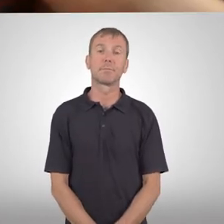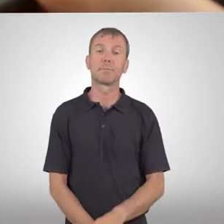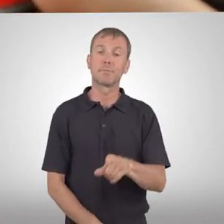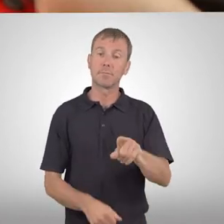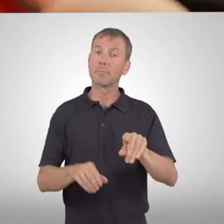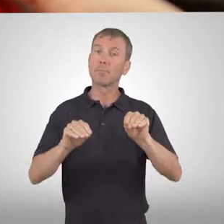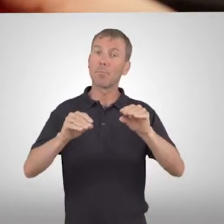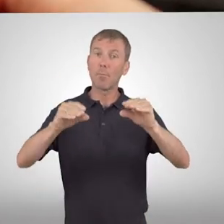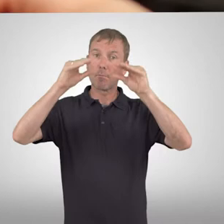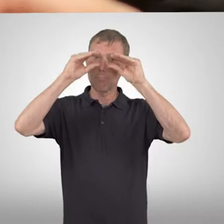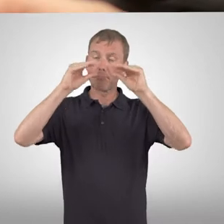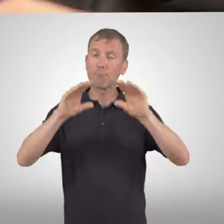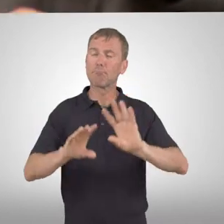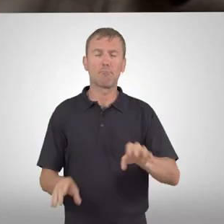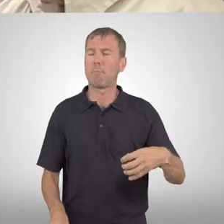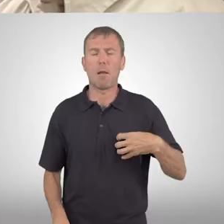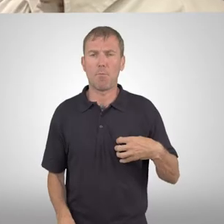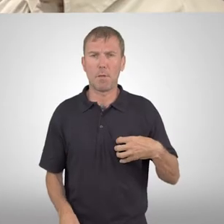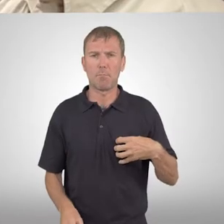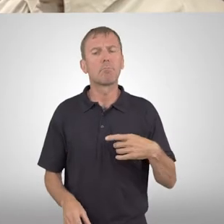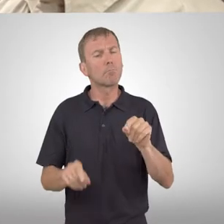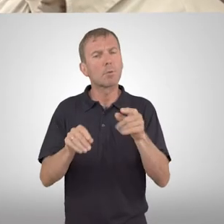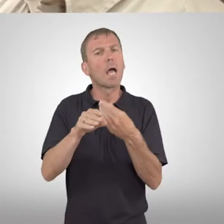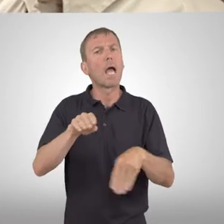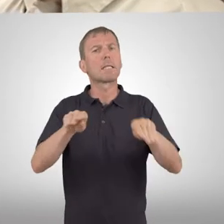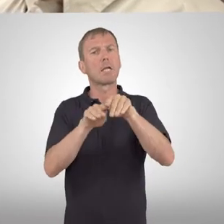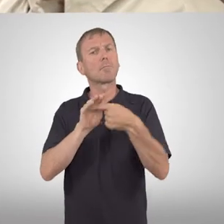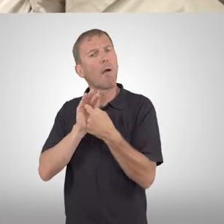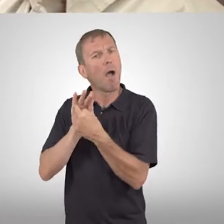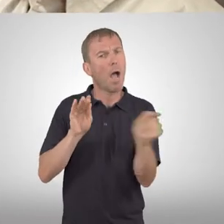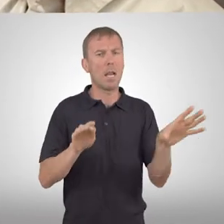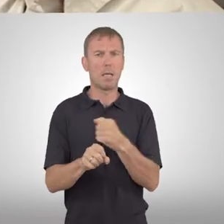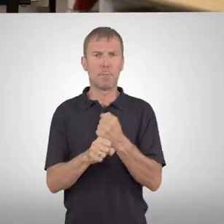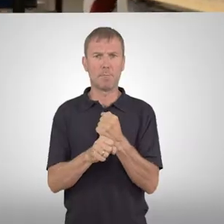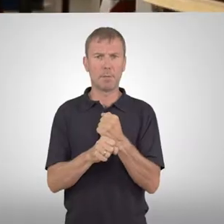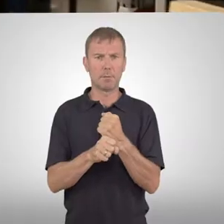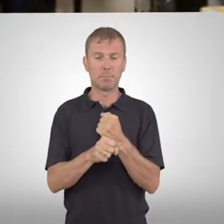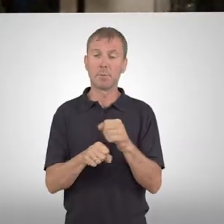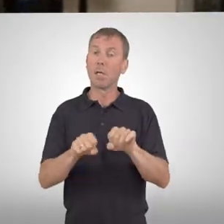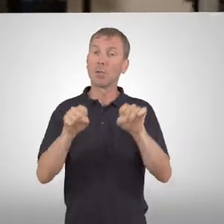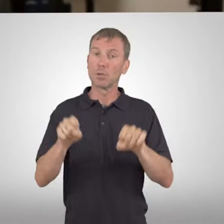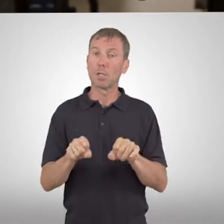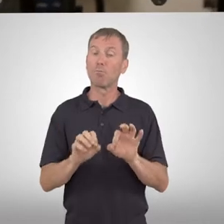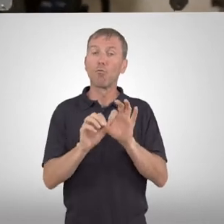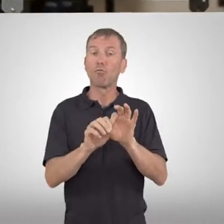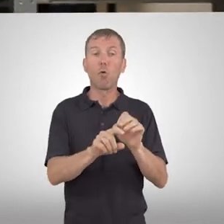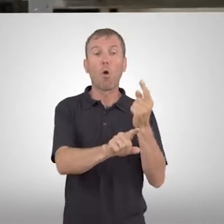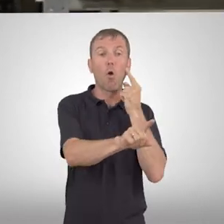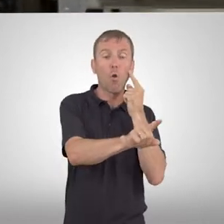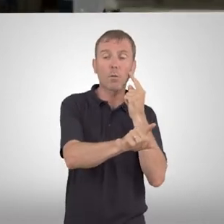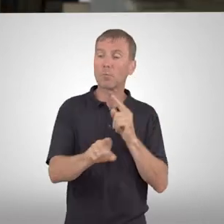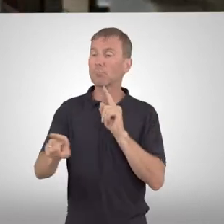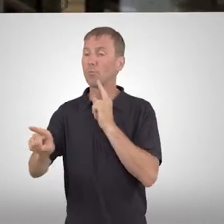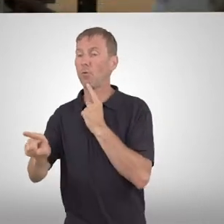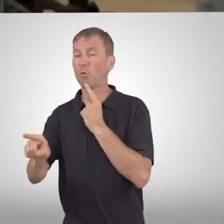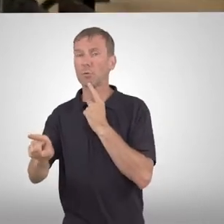Die problemlose Anwendung im Arbeitsalltag führt zu einer Gleichstellung aller Mitarbeiter, da das System in gleicher Weise von